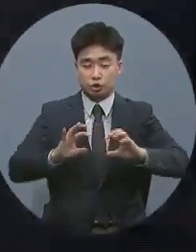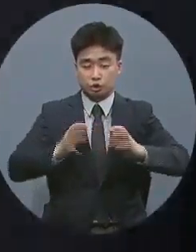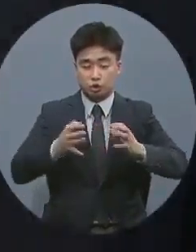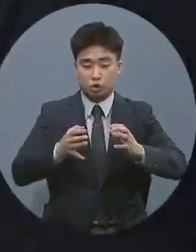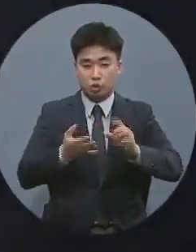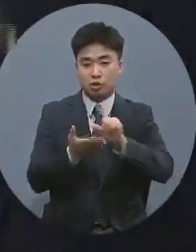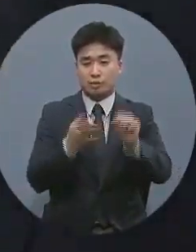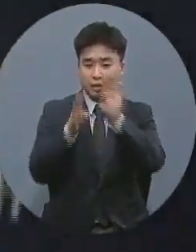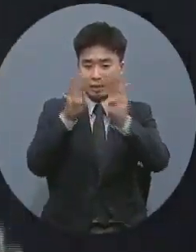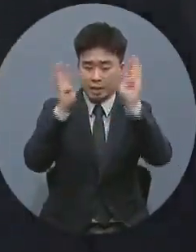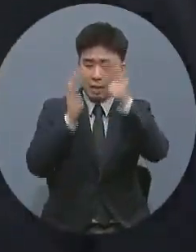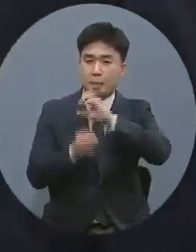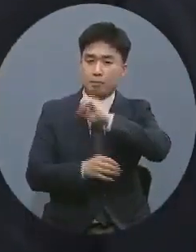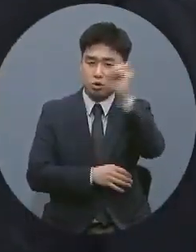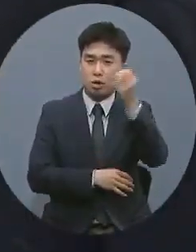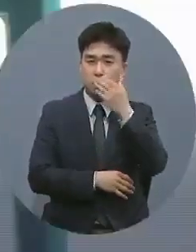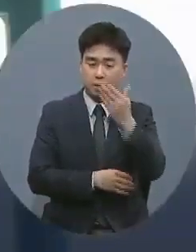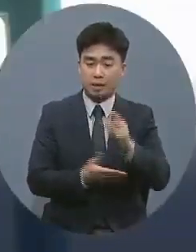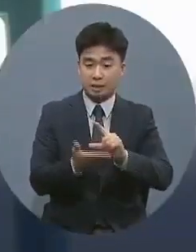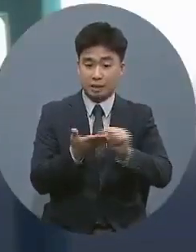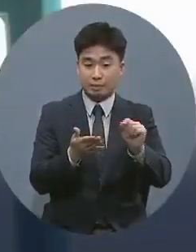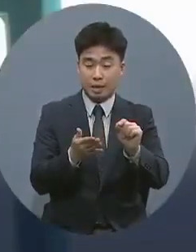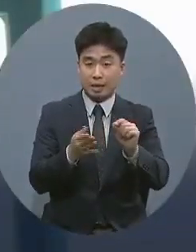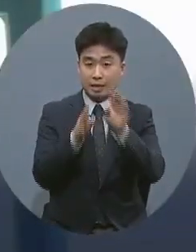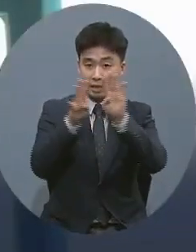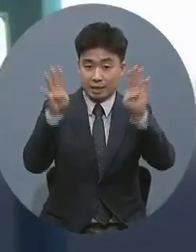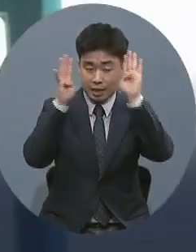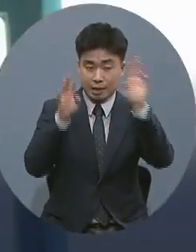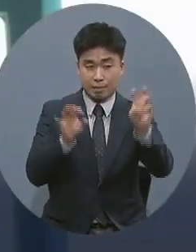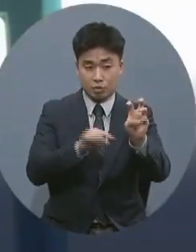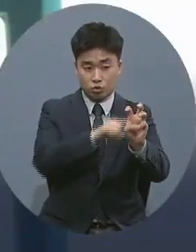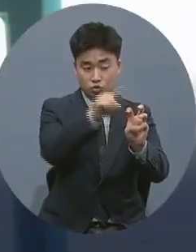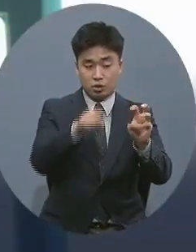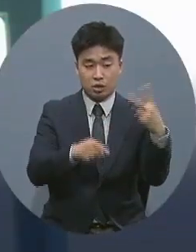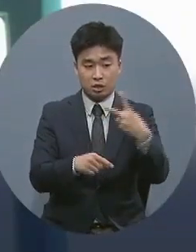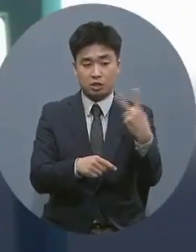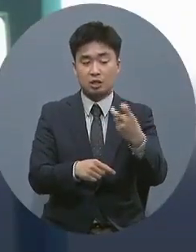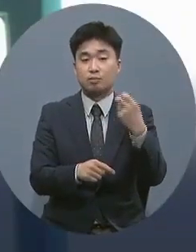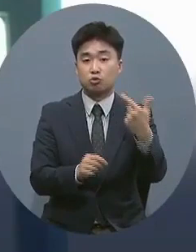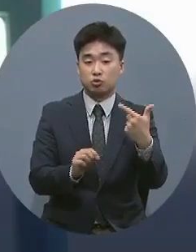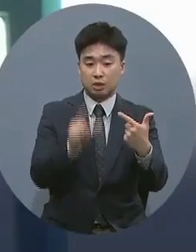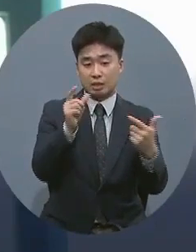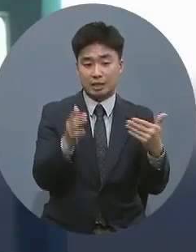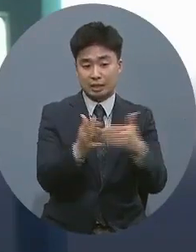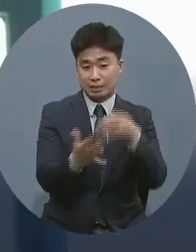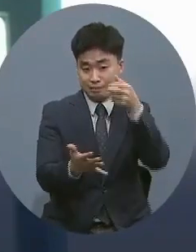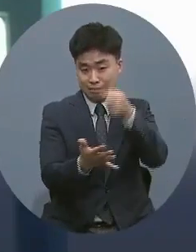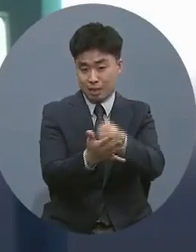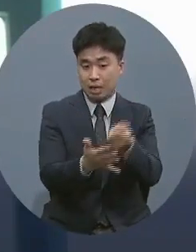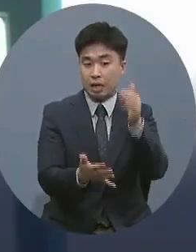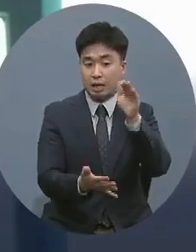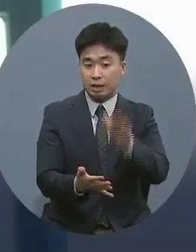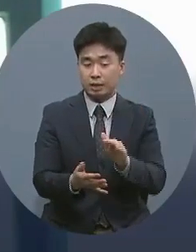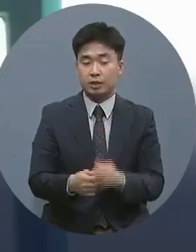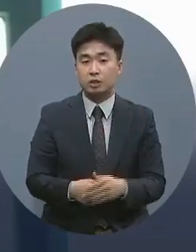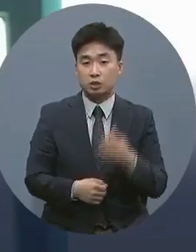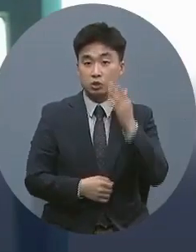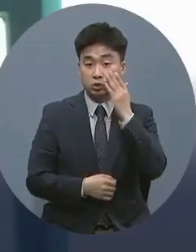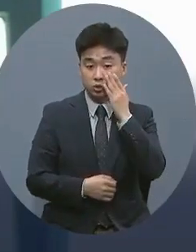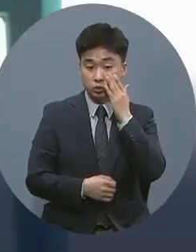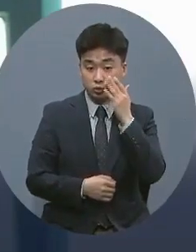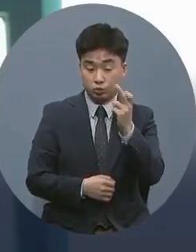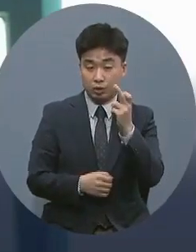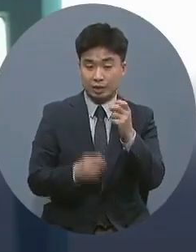계획입니다. 지방대학의 중에서 이제 30개를 26년까지 정하는데, 사실 우리